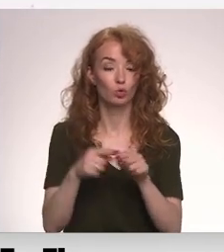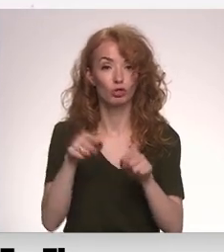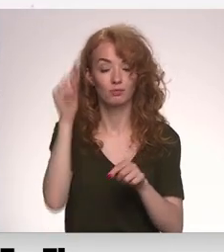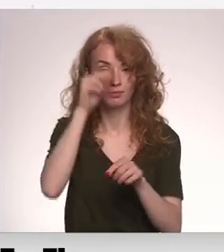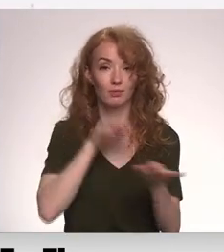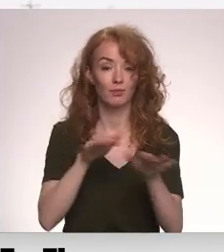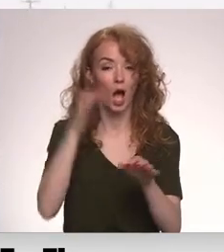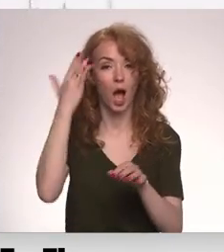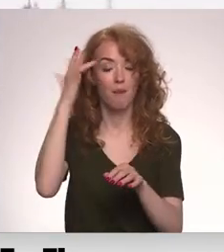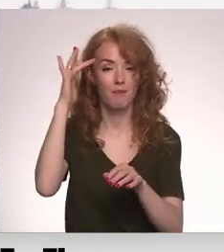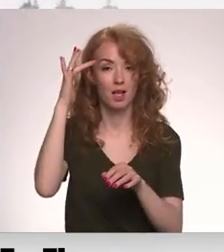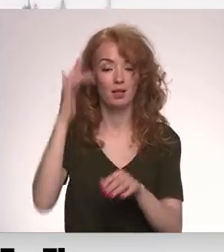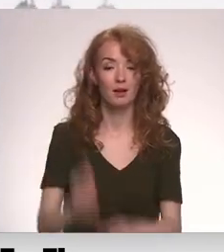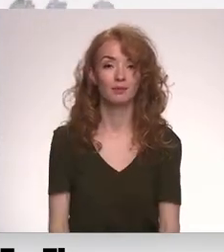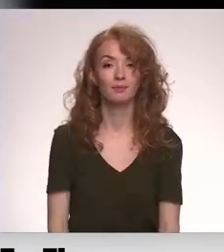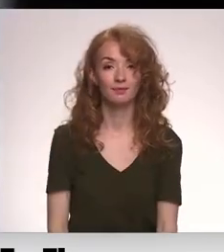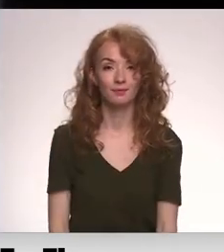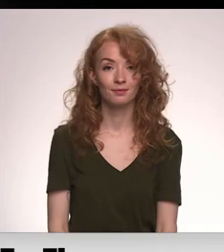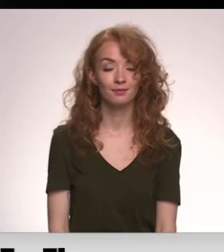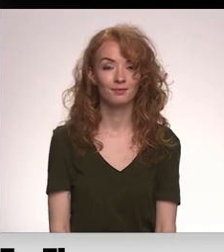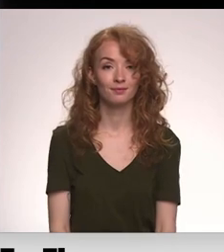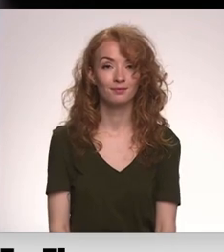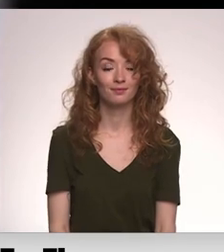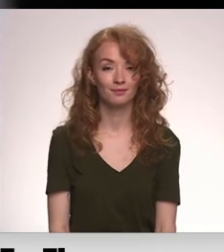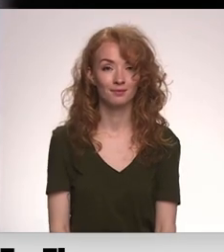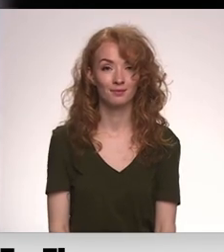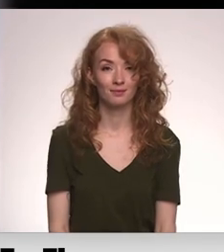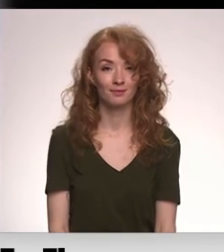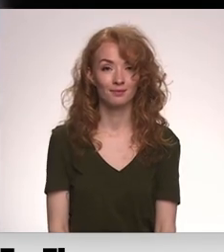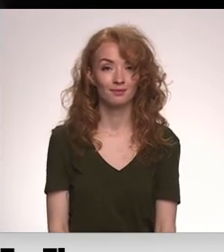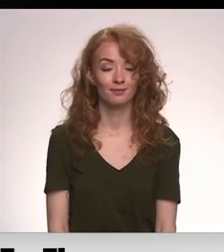organizēs Amerikas Savienotās valstis. Gonta Pūrniecina Žudziņš, Kurzemes televīzija.